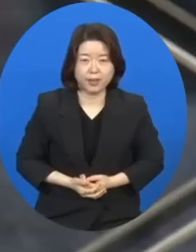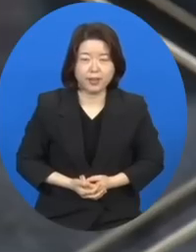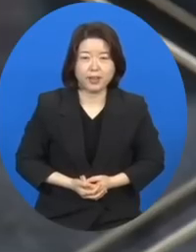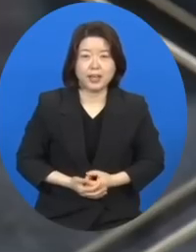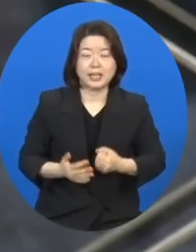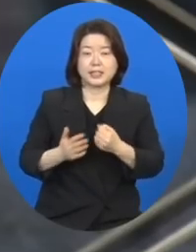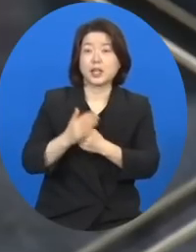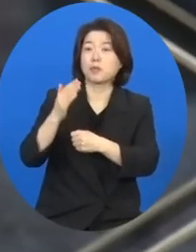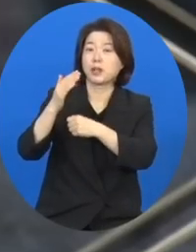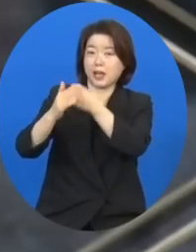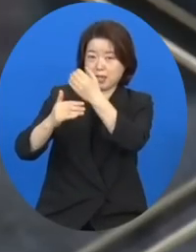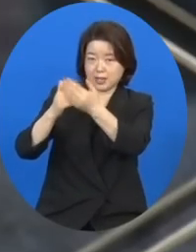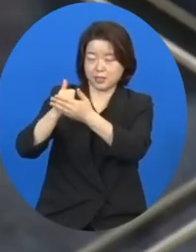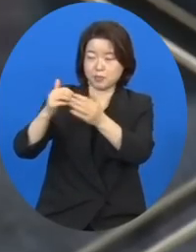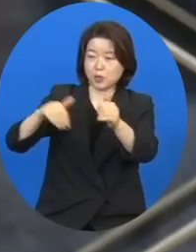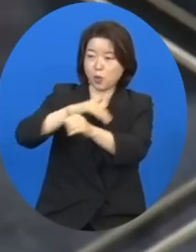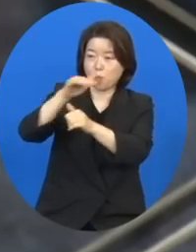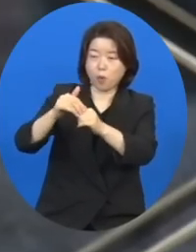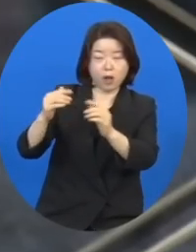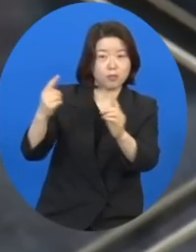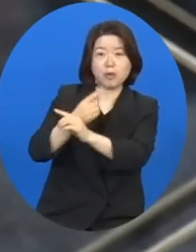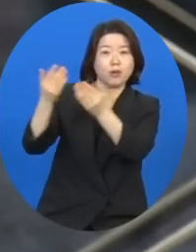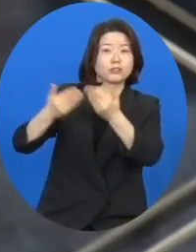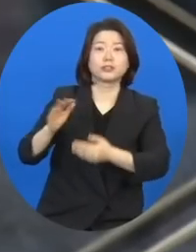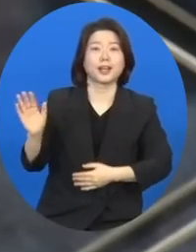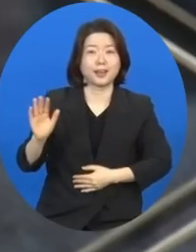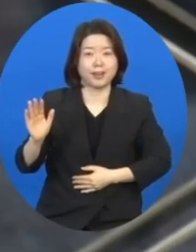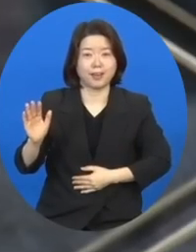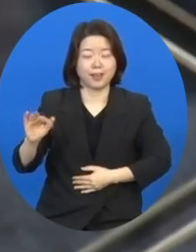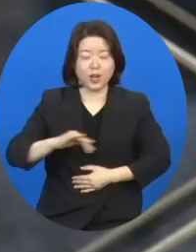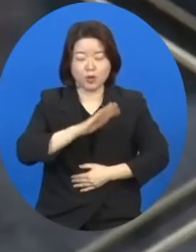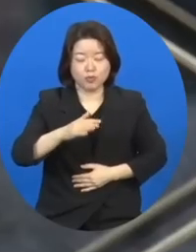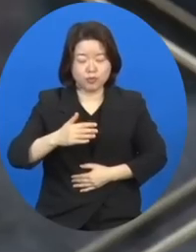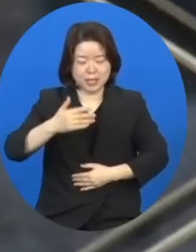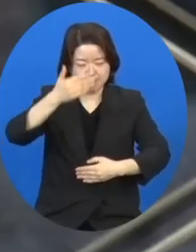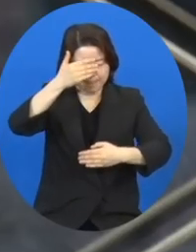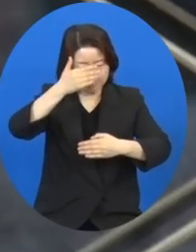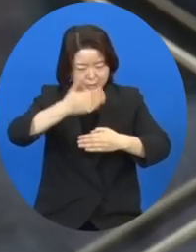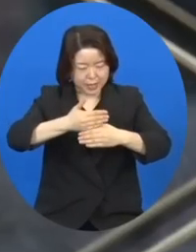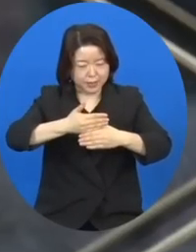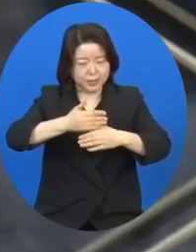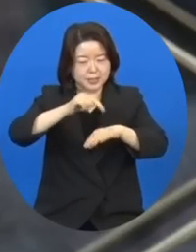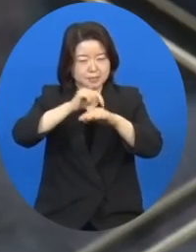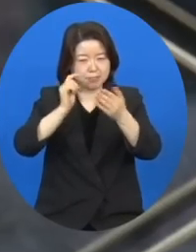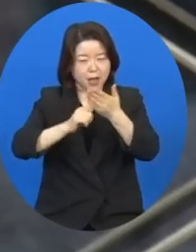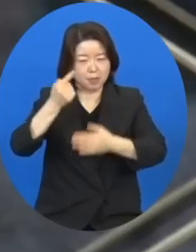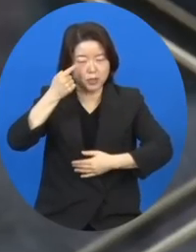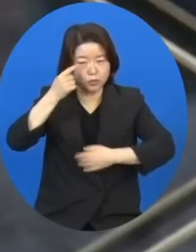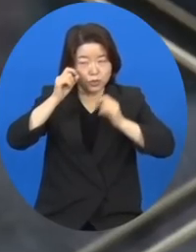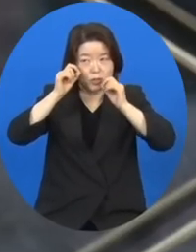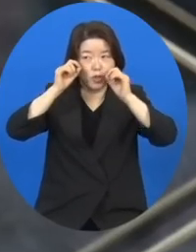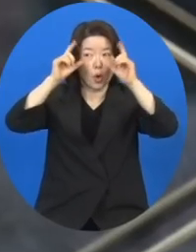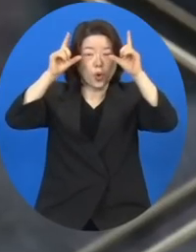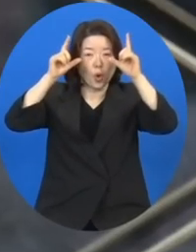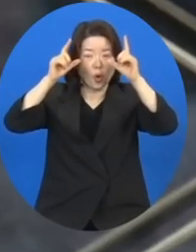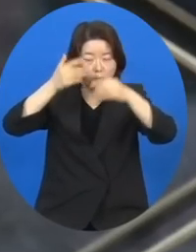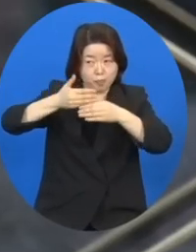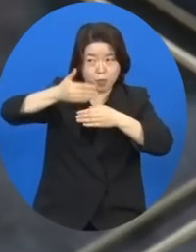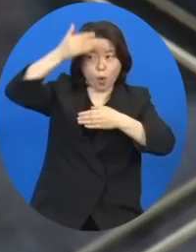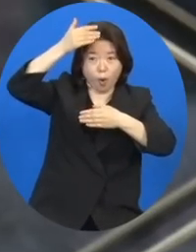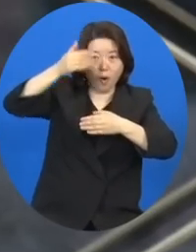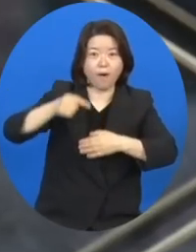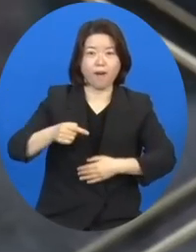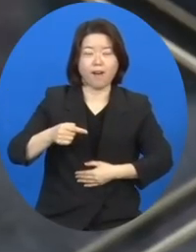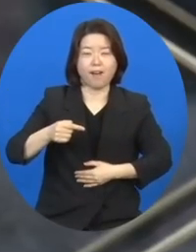환경을 바꿔주시기보다 우리의 닫혀진 마음의 눈을 열어주시는 방법으로 우리의